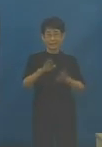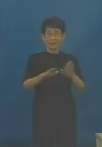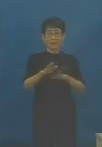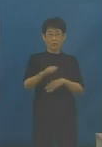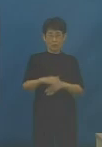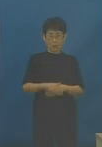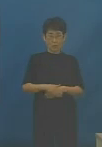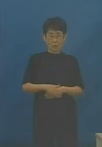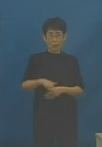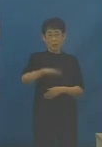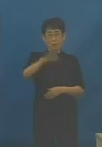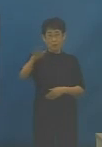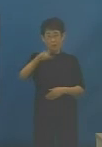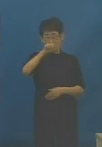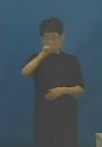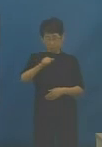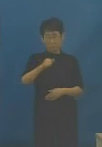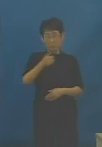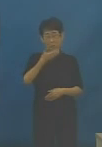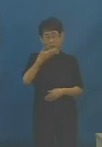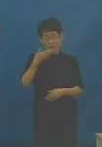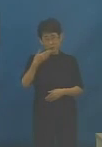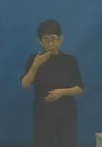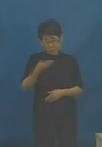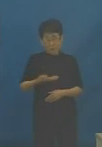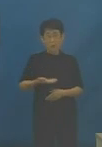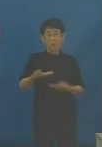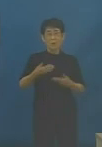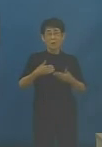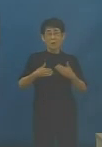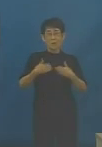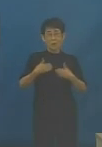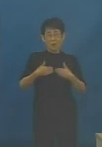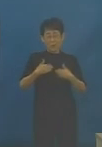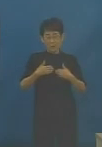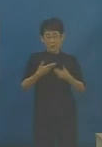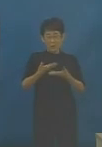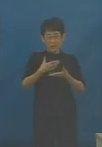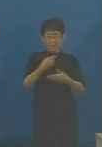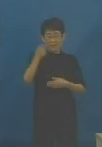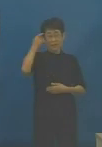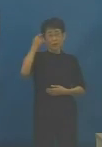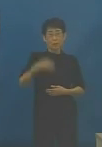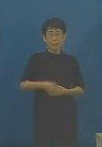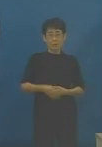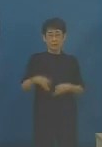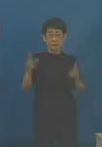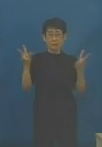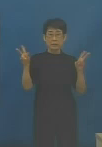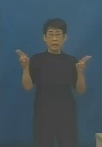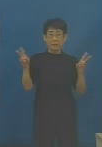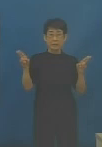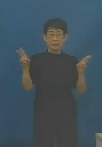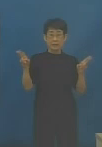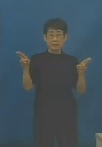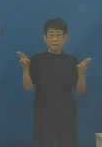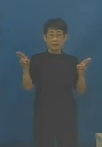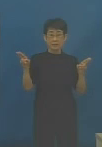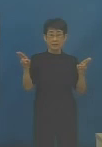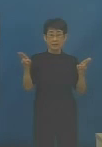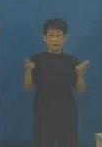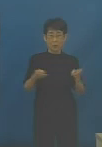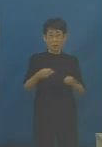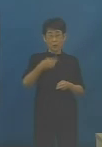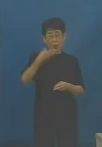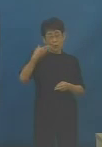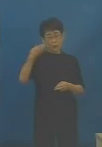の恵みというものをぜひ皆さん感じていただければと思います。こういうあのカニの魅力に裏打ちをされる鳥取県でありますので